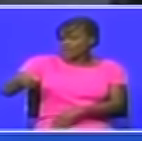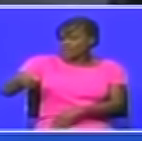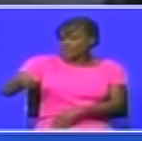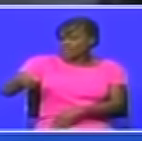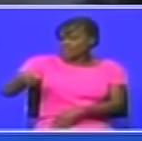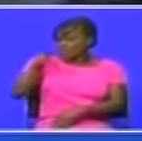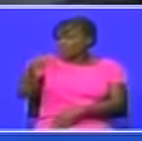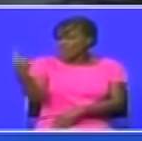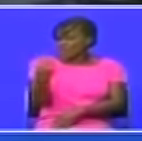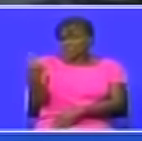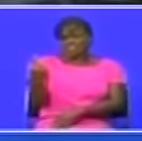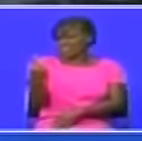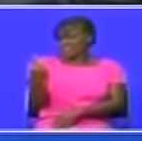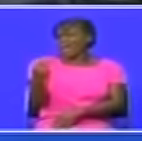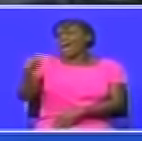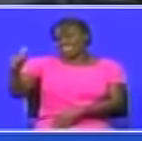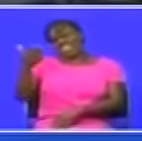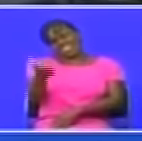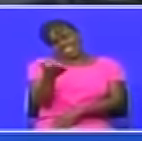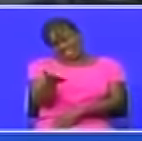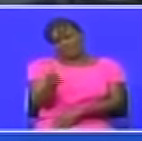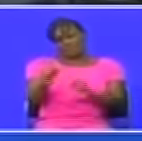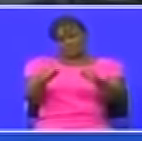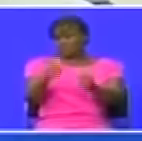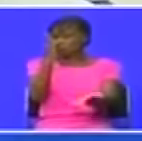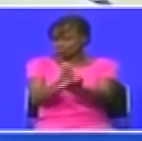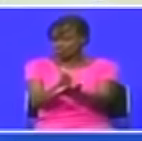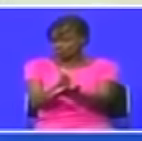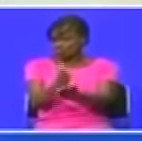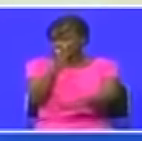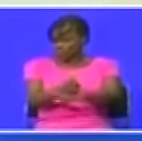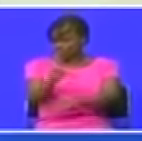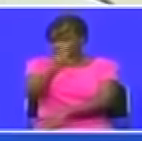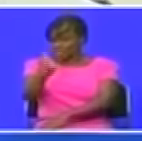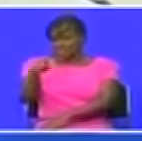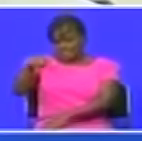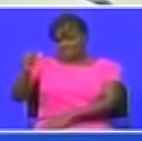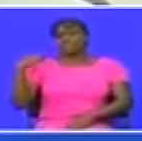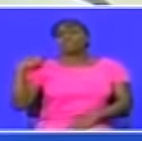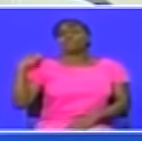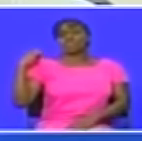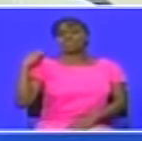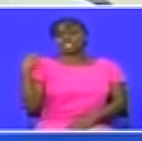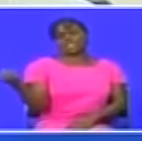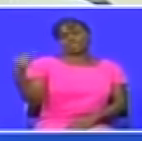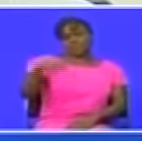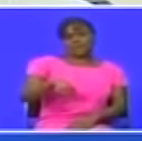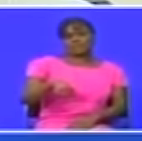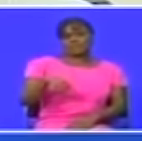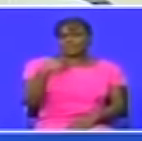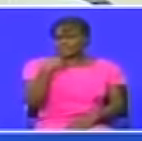place? It must have been seen by some other people. True or not true? It is up to them to volunteer if they are there. Very